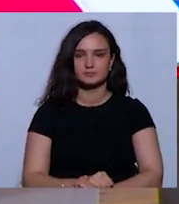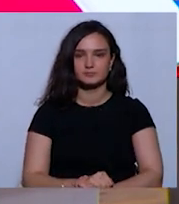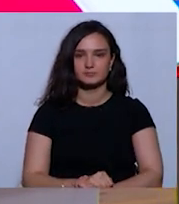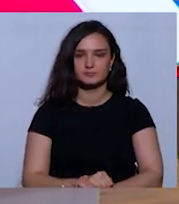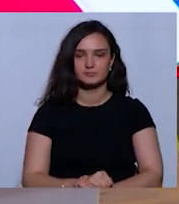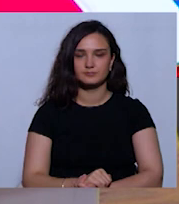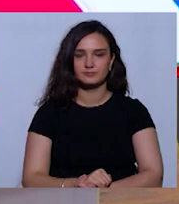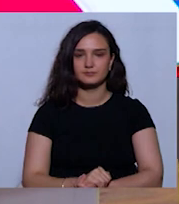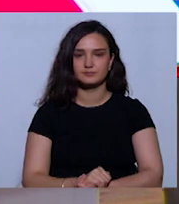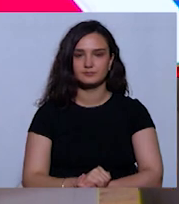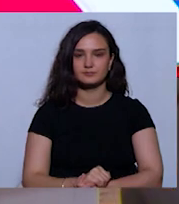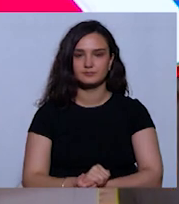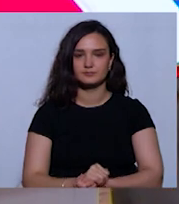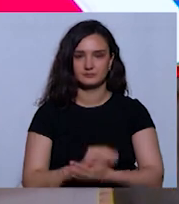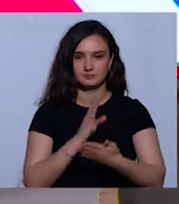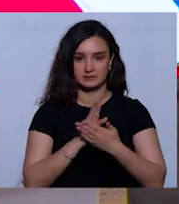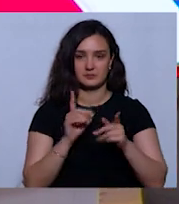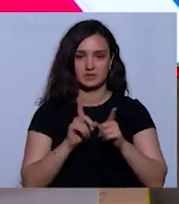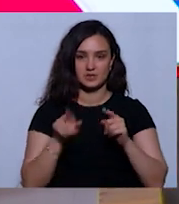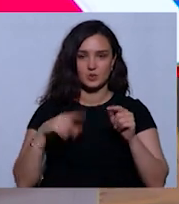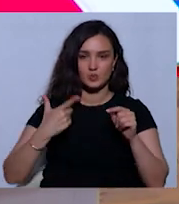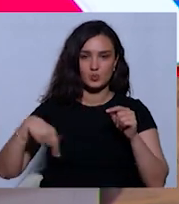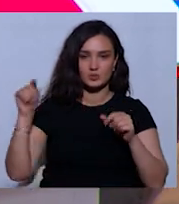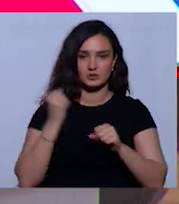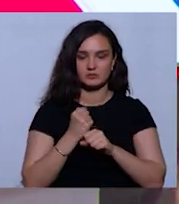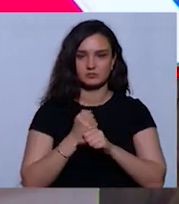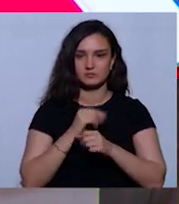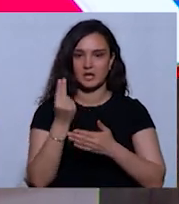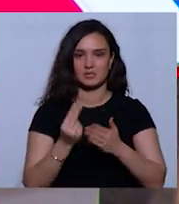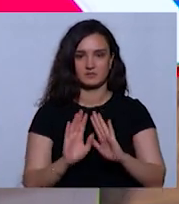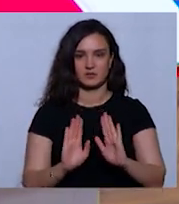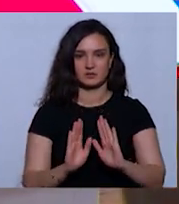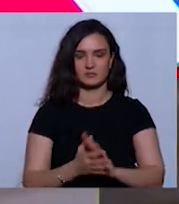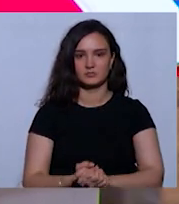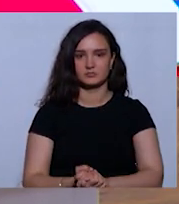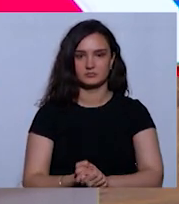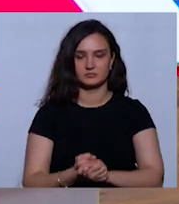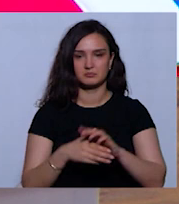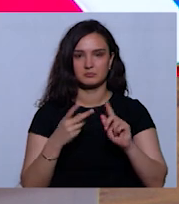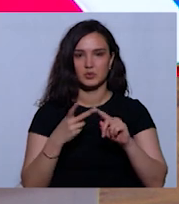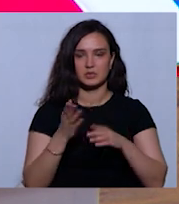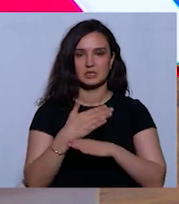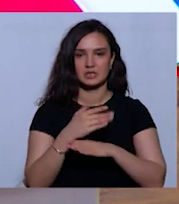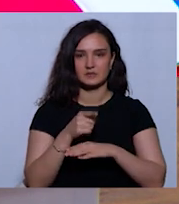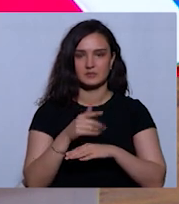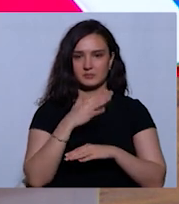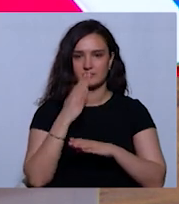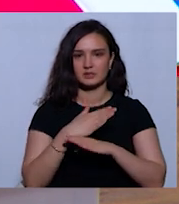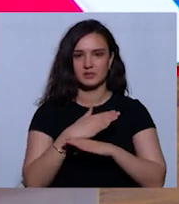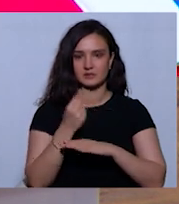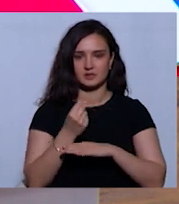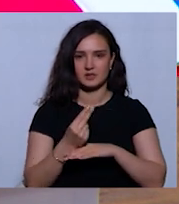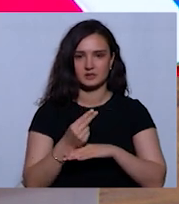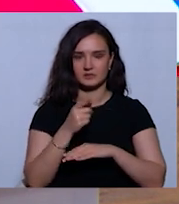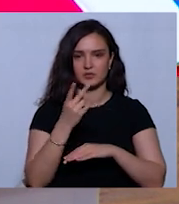აი პირდაპირ ესე და კუდი გავაკეთეთ. აი ნახეთ, არც ხატა. მეორე თევზი, აქ ბევრი თევზი ხატია,